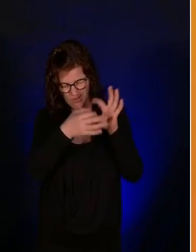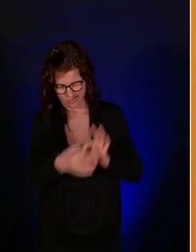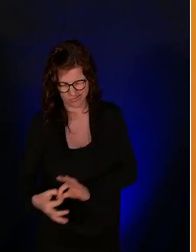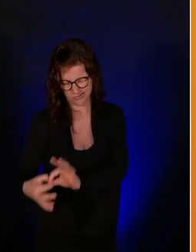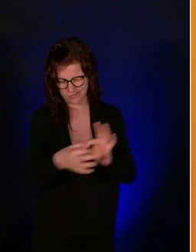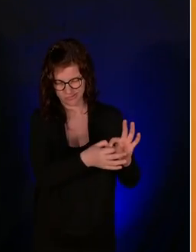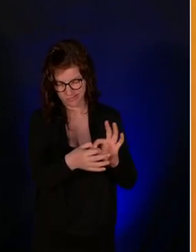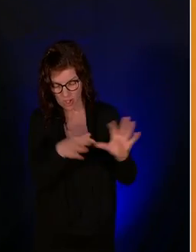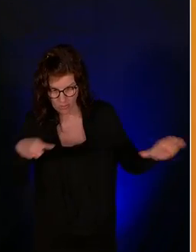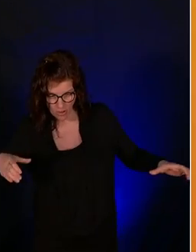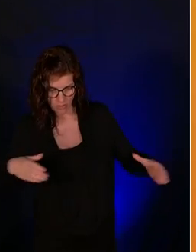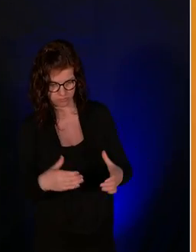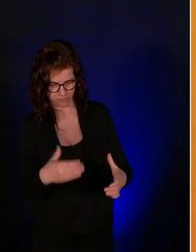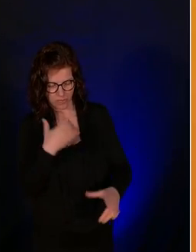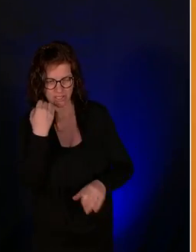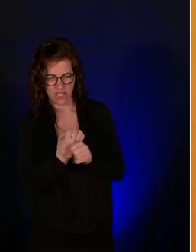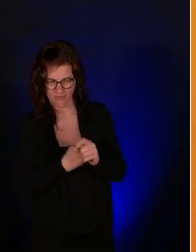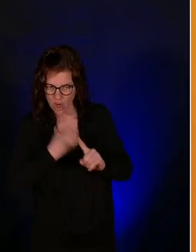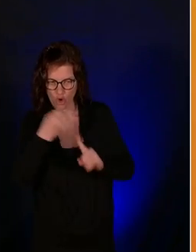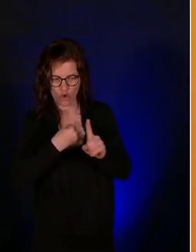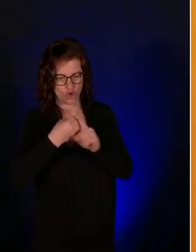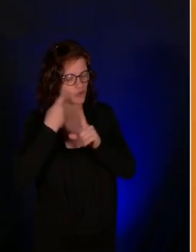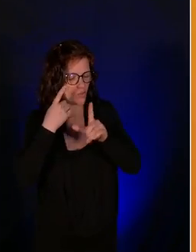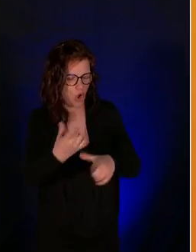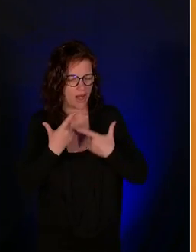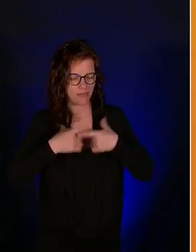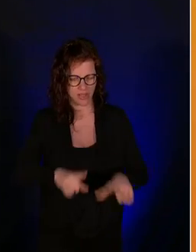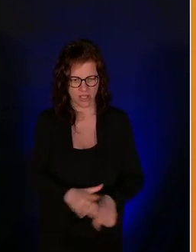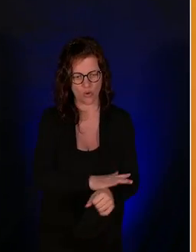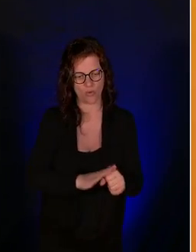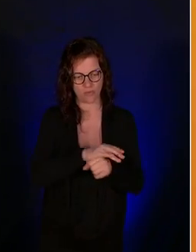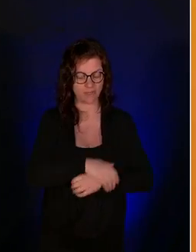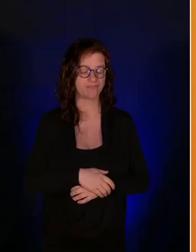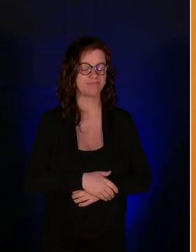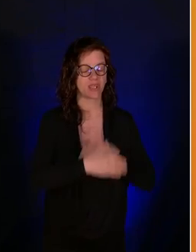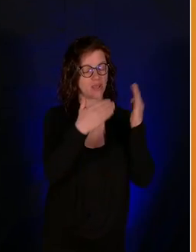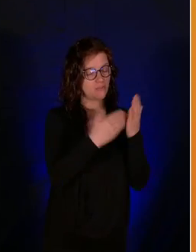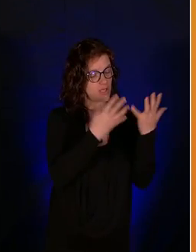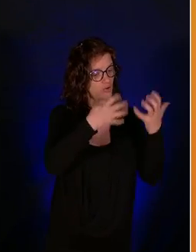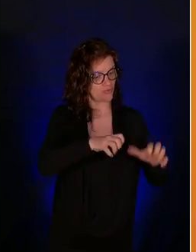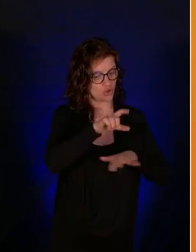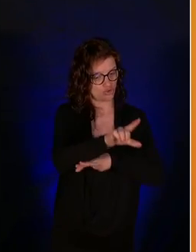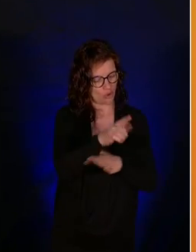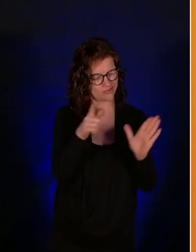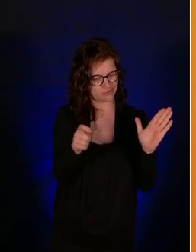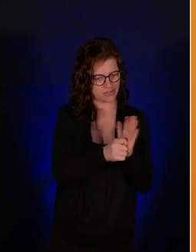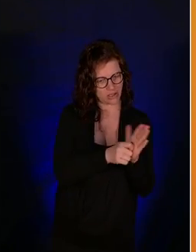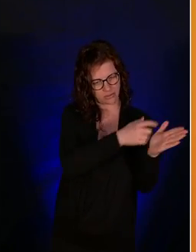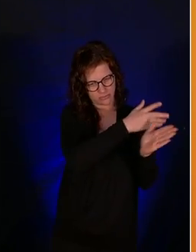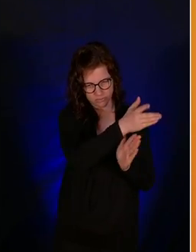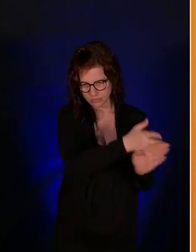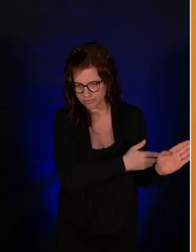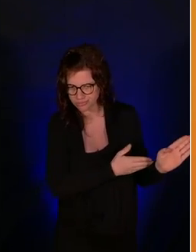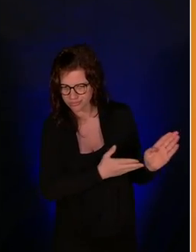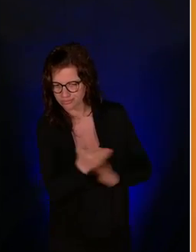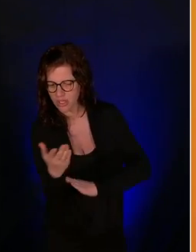travailleurs en lutte pour leur émancipation intégrale. 1902 signe donc un tournant majeur pour la CGT qui